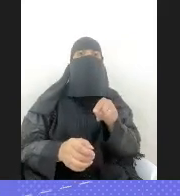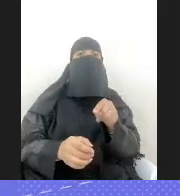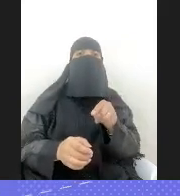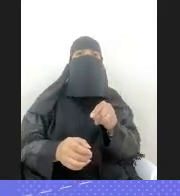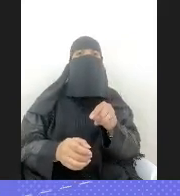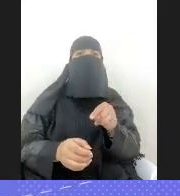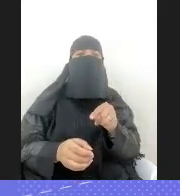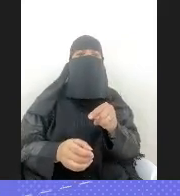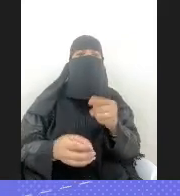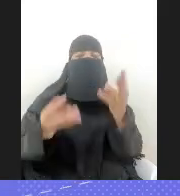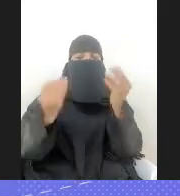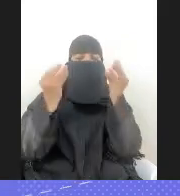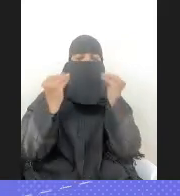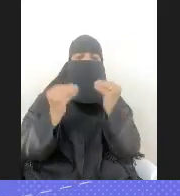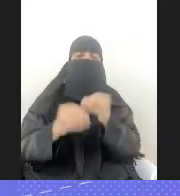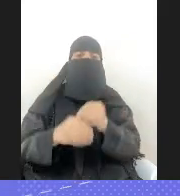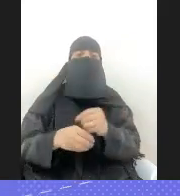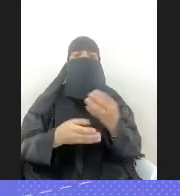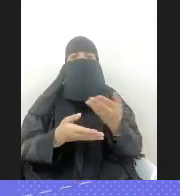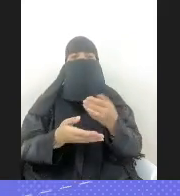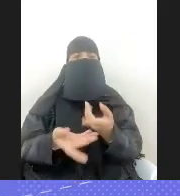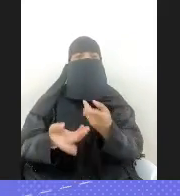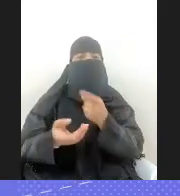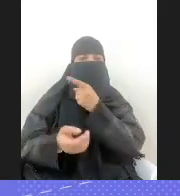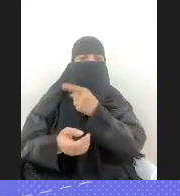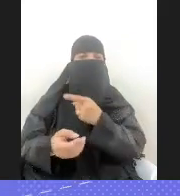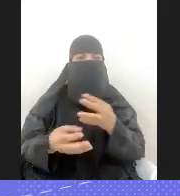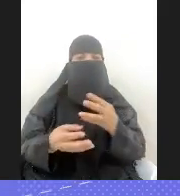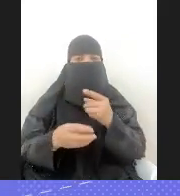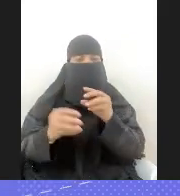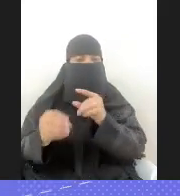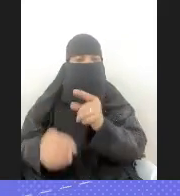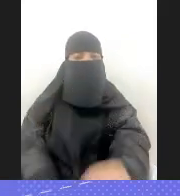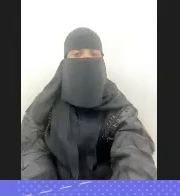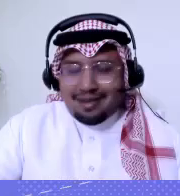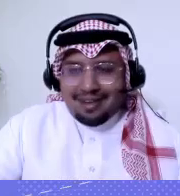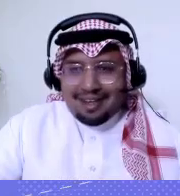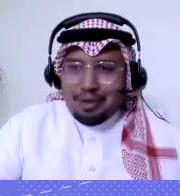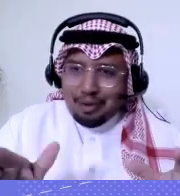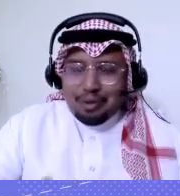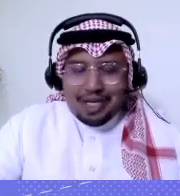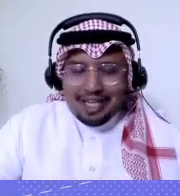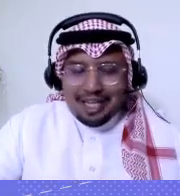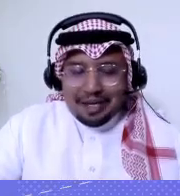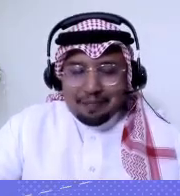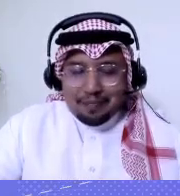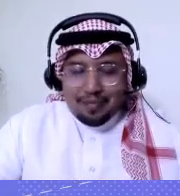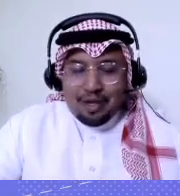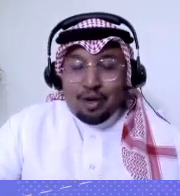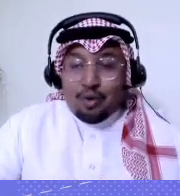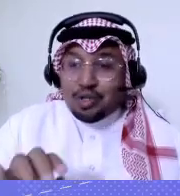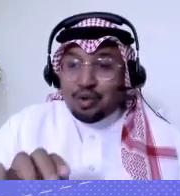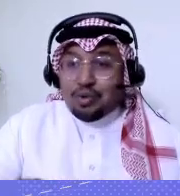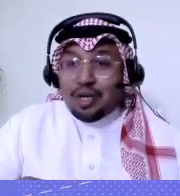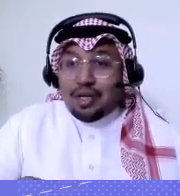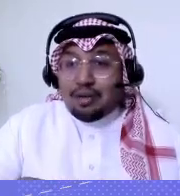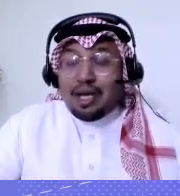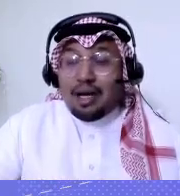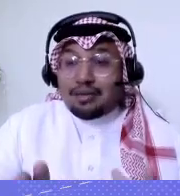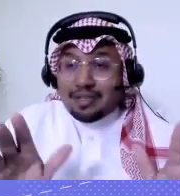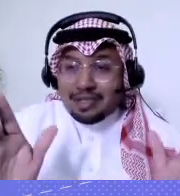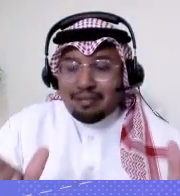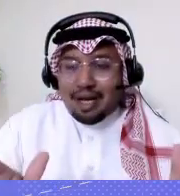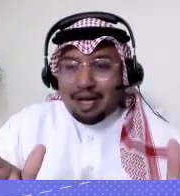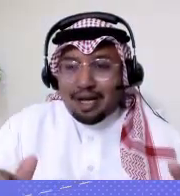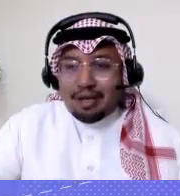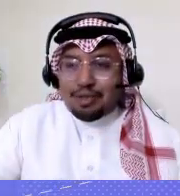مميز من ضيوفنا ومتحدثينا الرائعين، وسعداء جدا بحضورنا الكريم، وشكرا